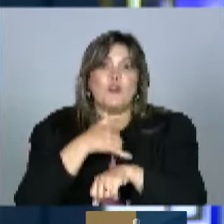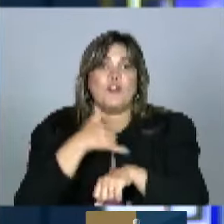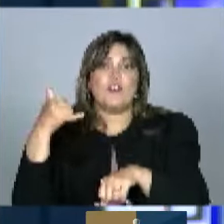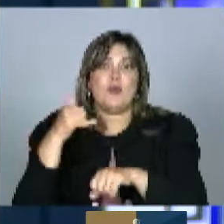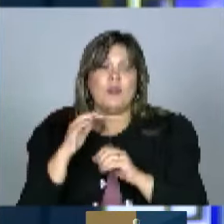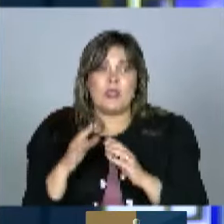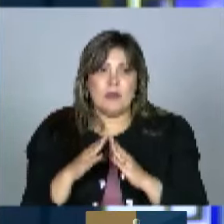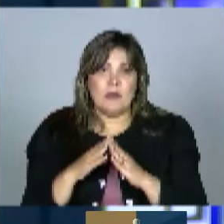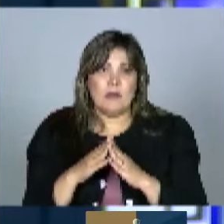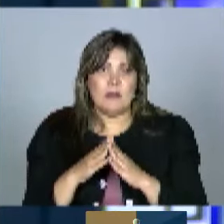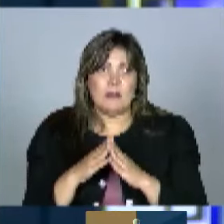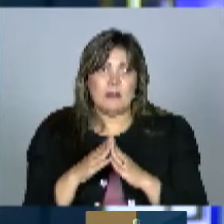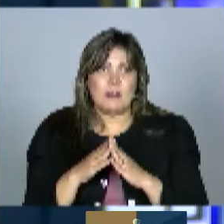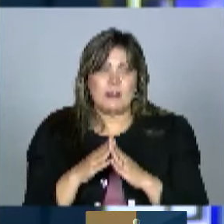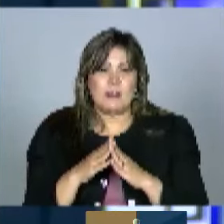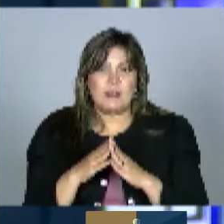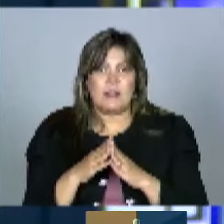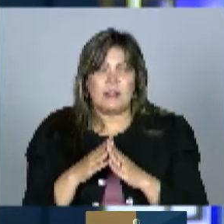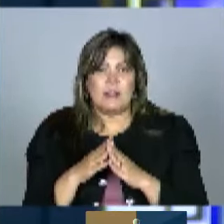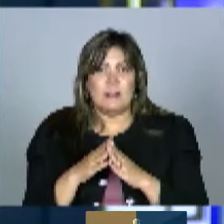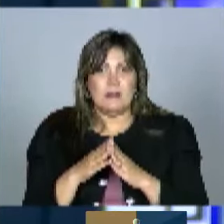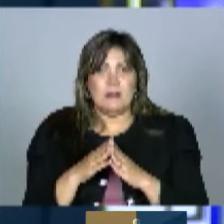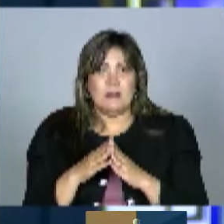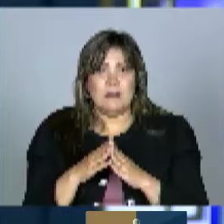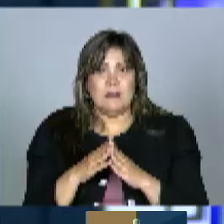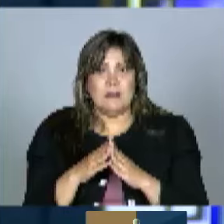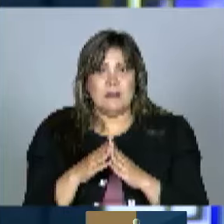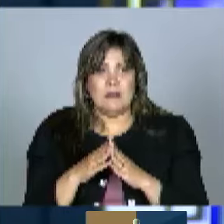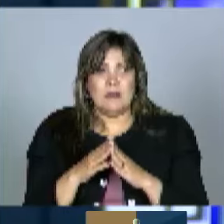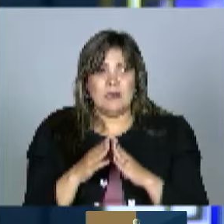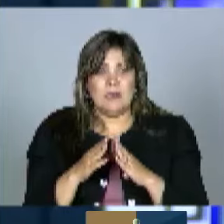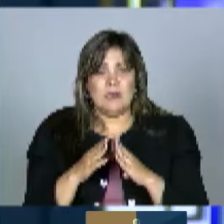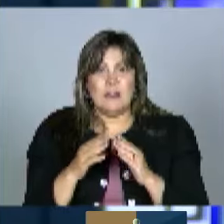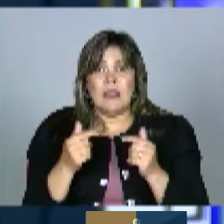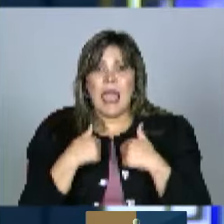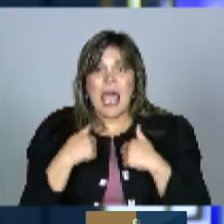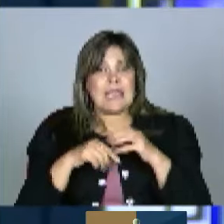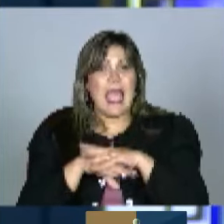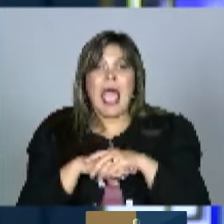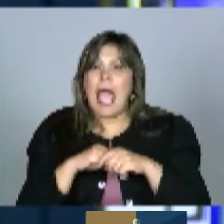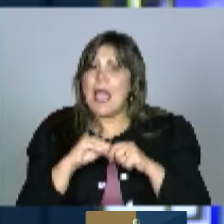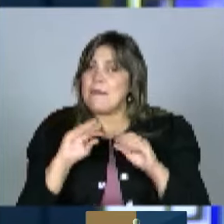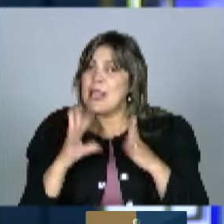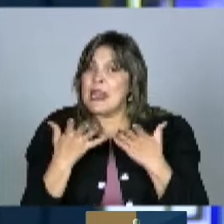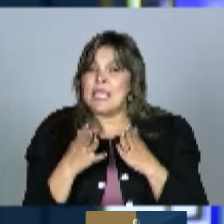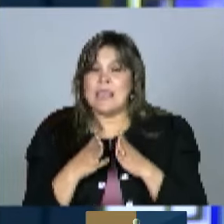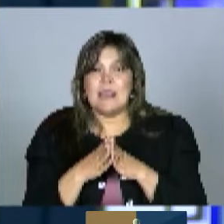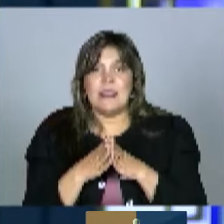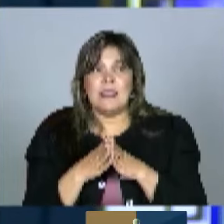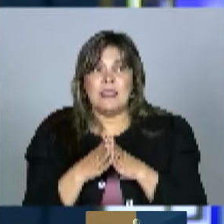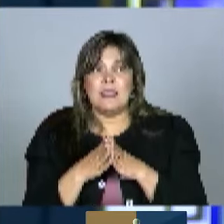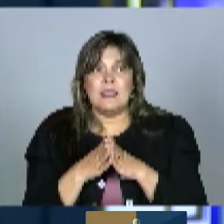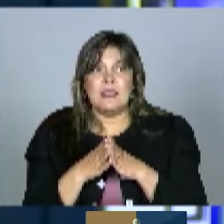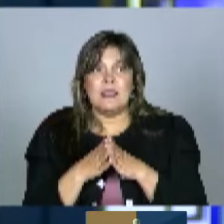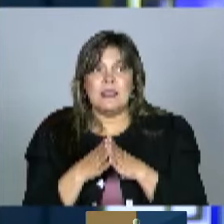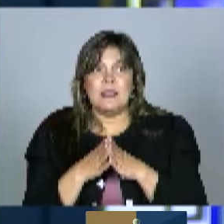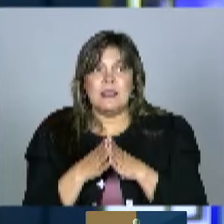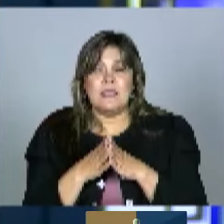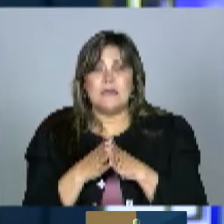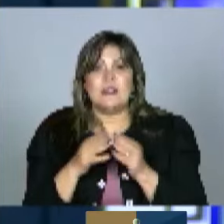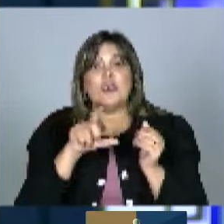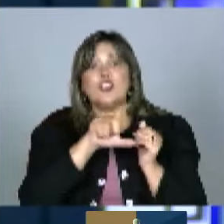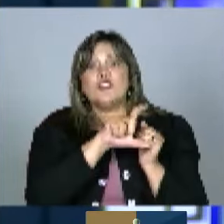ماديه تسجلي يا استاذنا نرمين طب انا حضرتك طب دلوقتي انا اعمل ايه عشان اضمن ما يبقاش في حاجه تانيه